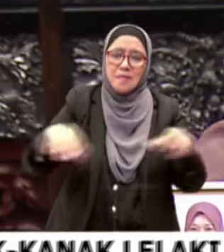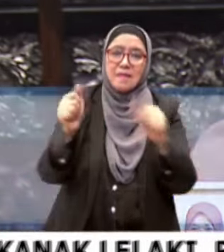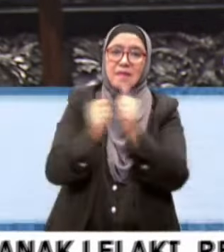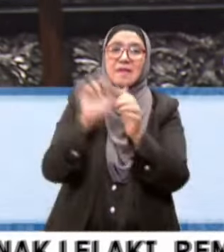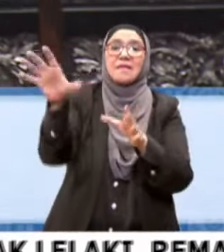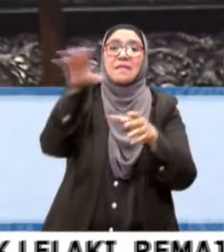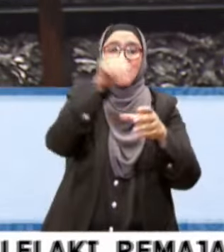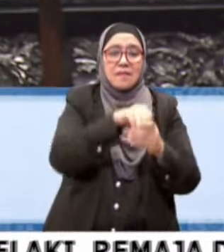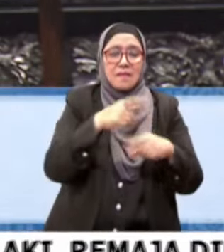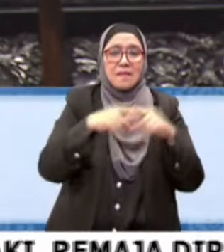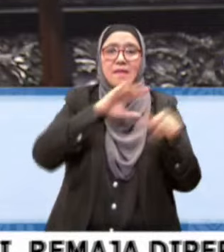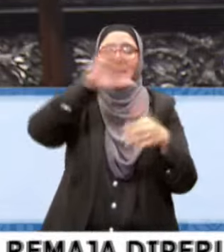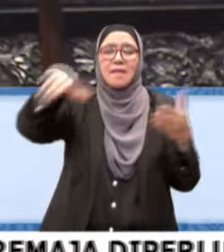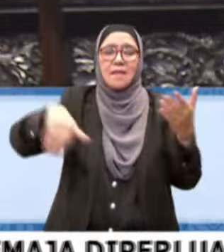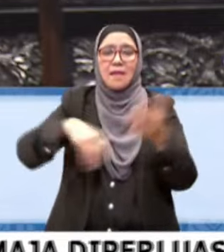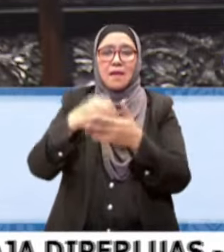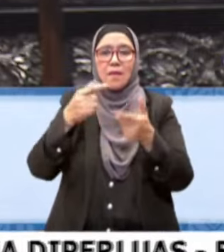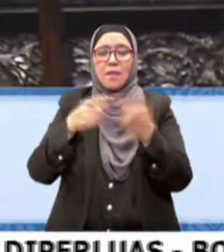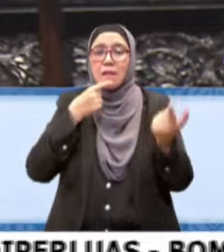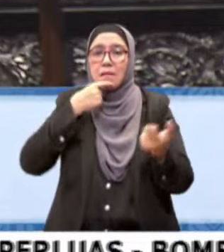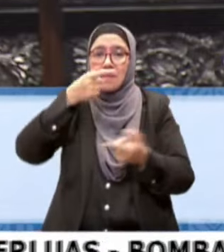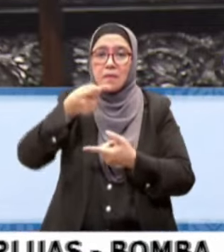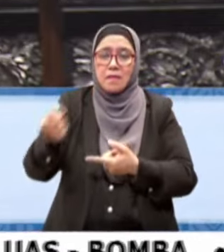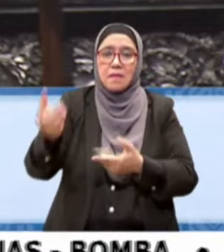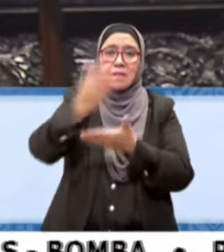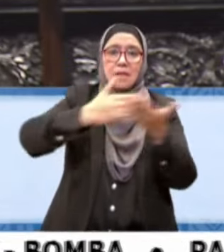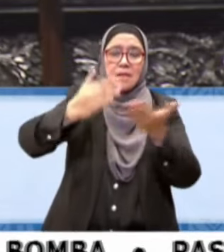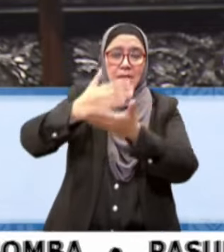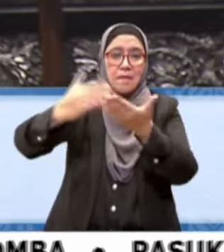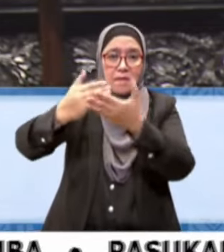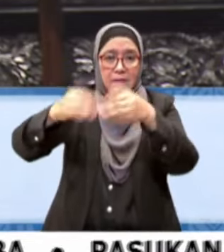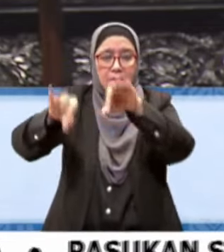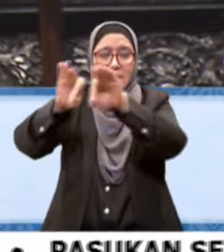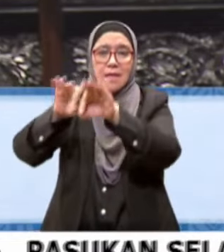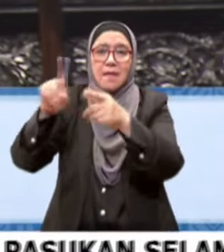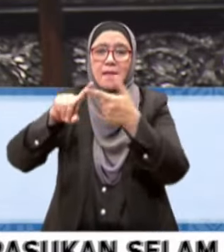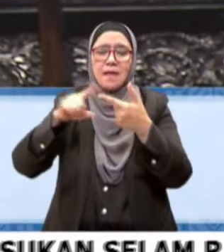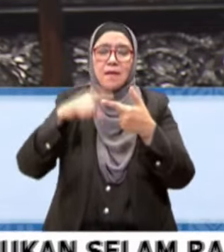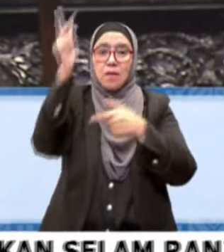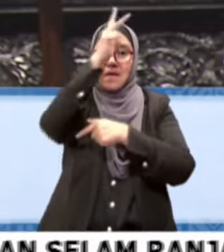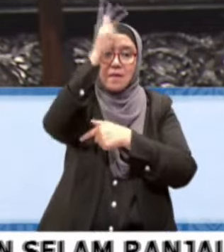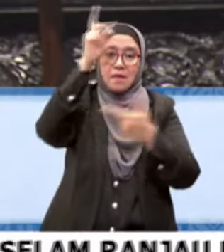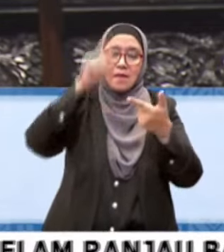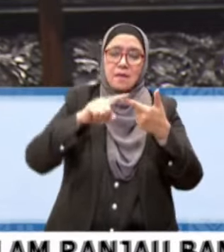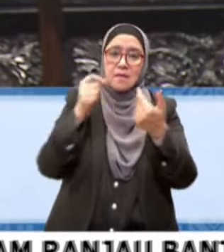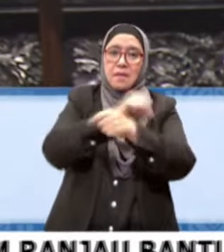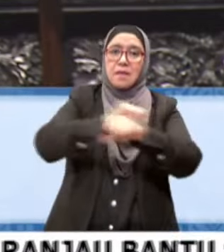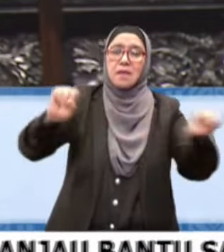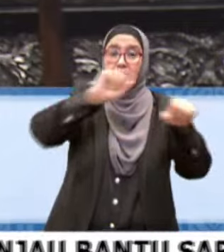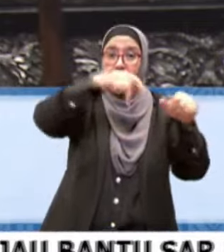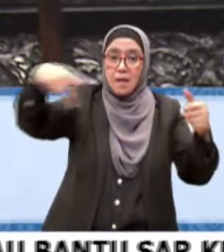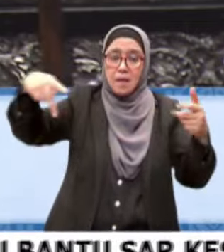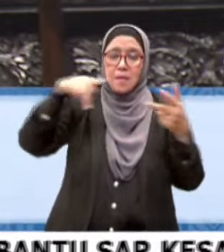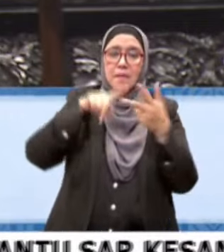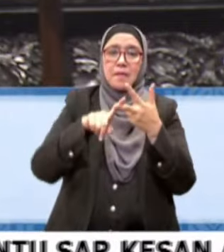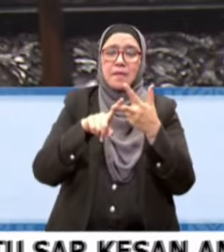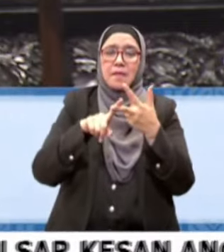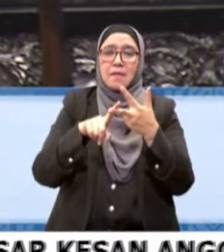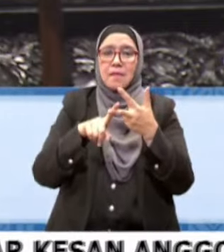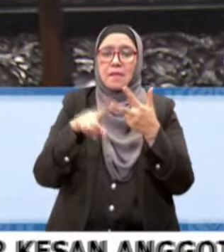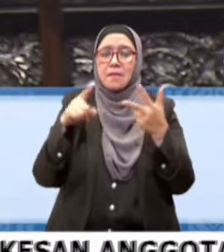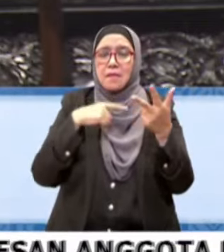berbagai pemegang taruh termasuklah pihak kerajaan penyedia platform membuat kandungan dengan izin content